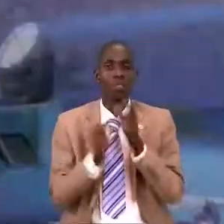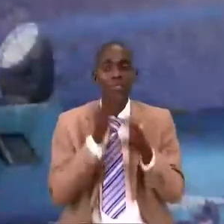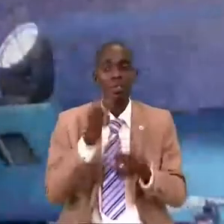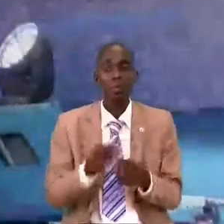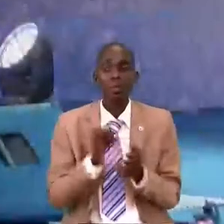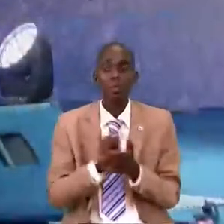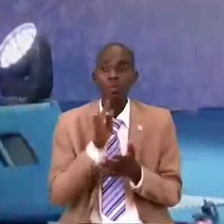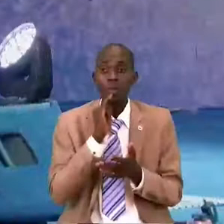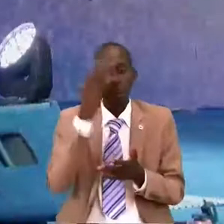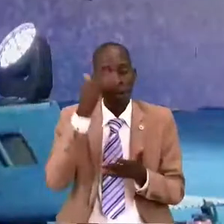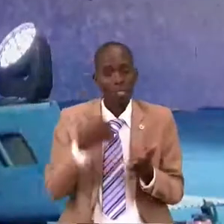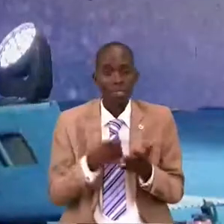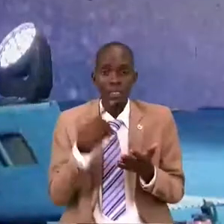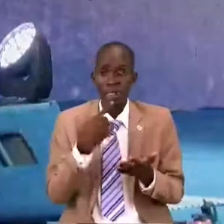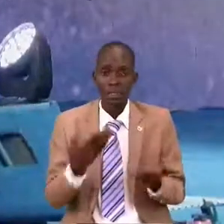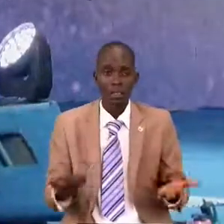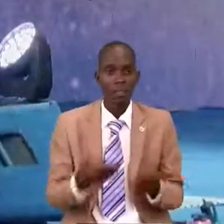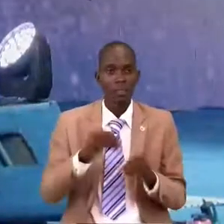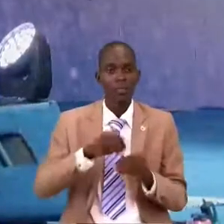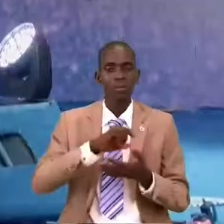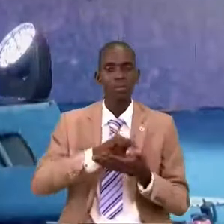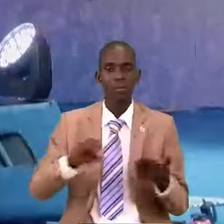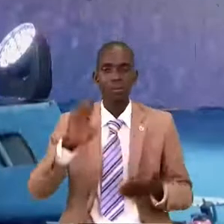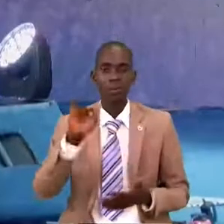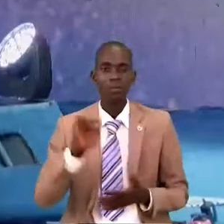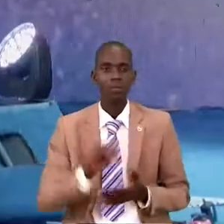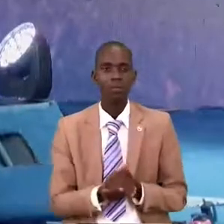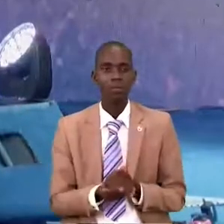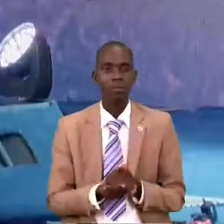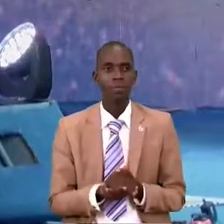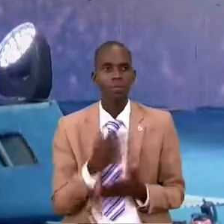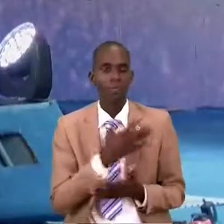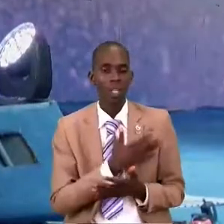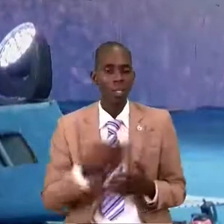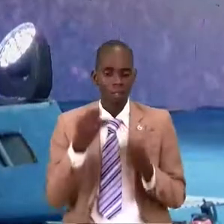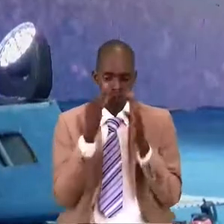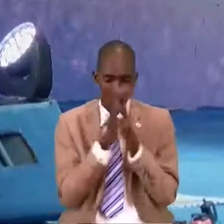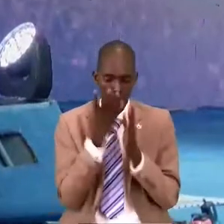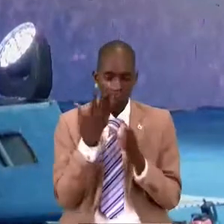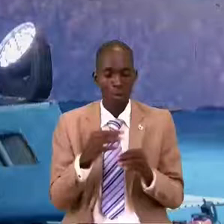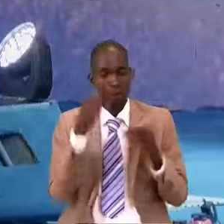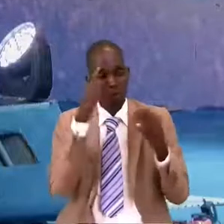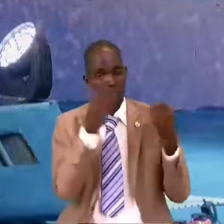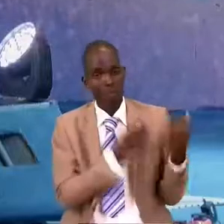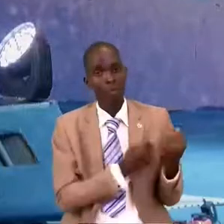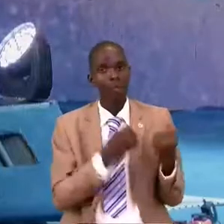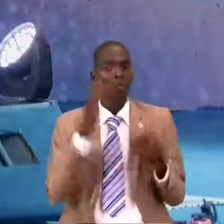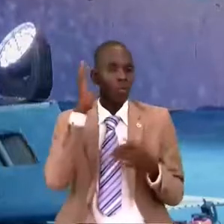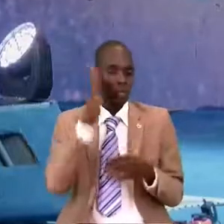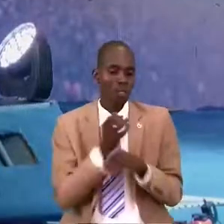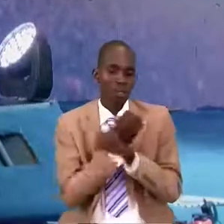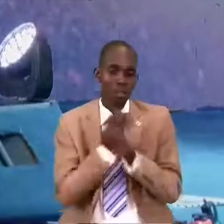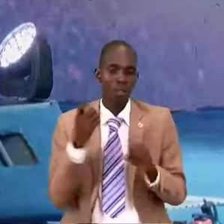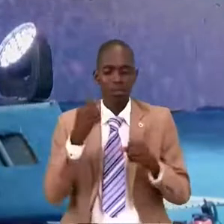15. La prière de la foi sauvera le malade. Ce soir, la prière de la foi sauvera le